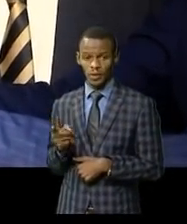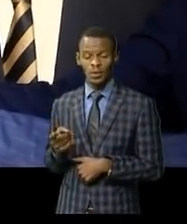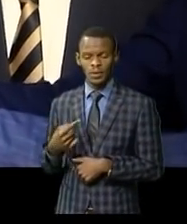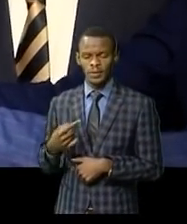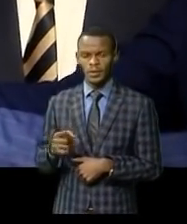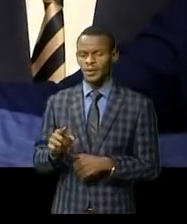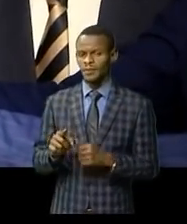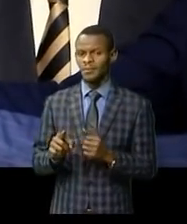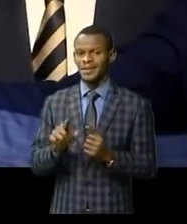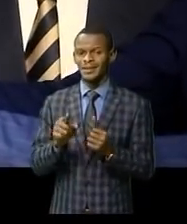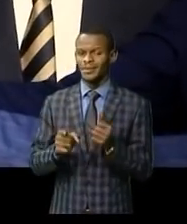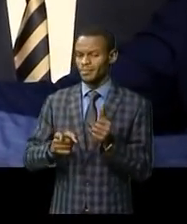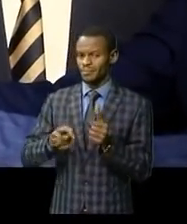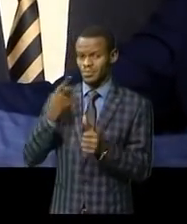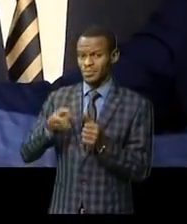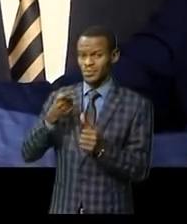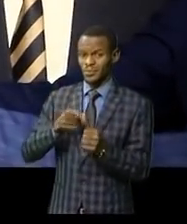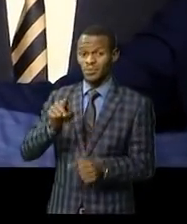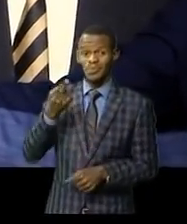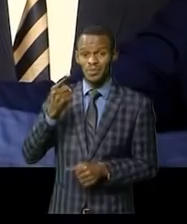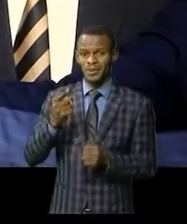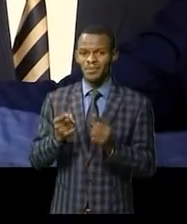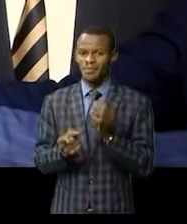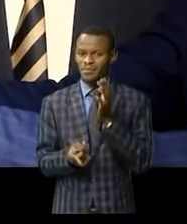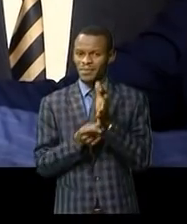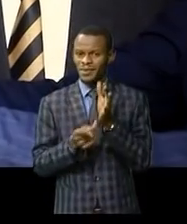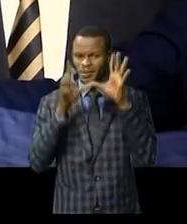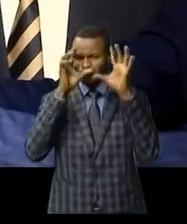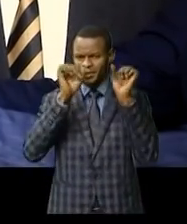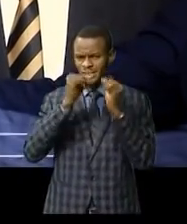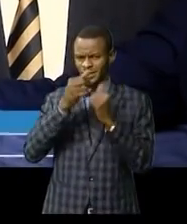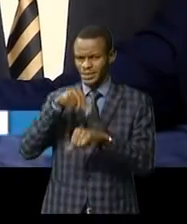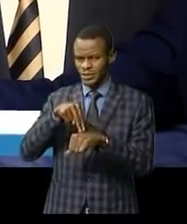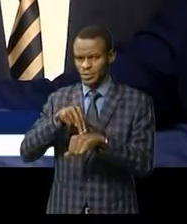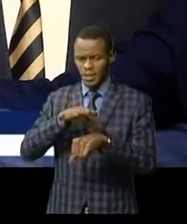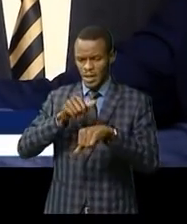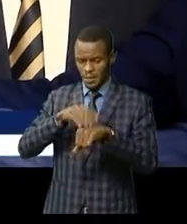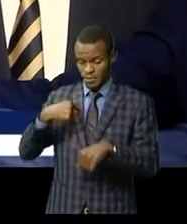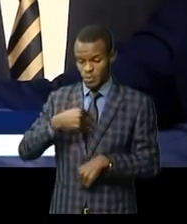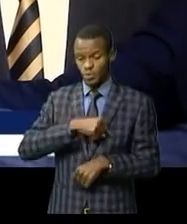premier vice-président de l'Assemblée nationale pour faire